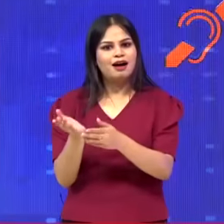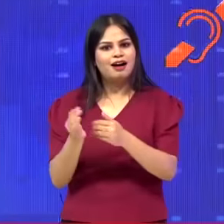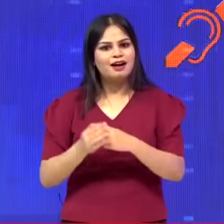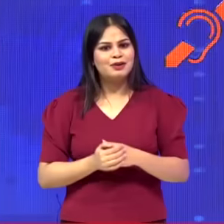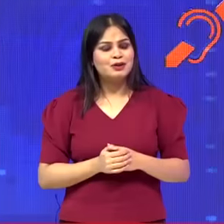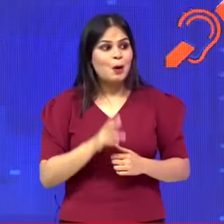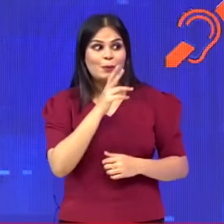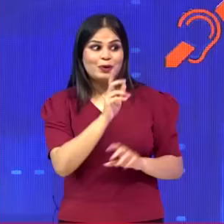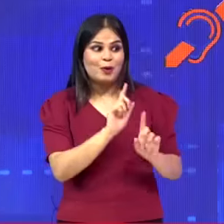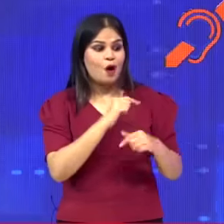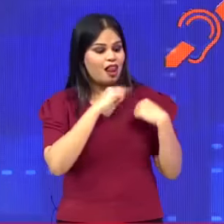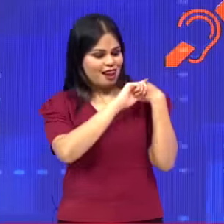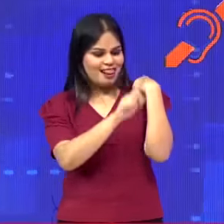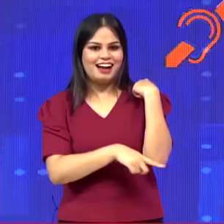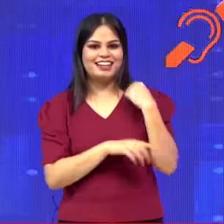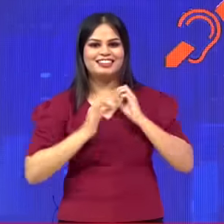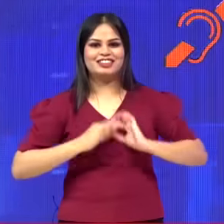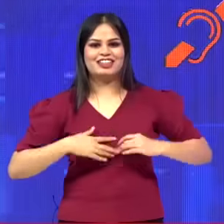लेकिन एंड में उतरती है शर्ट सर।